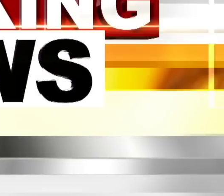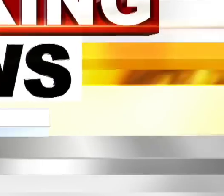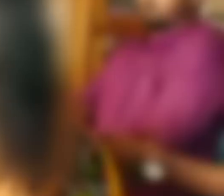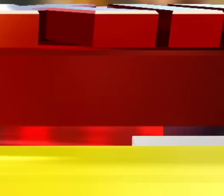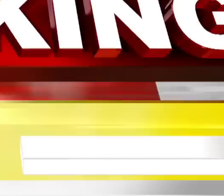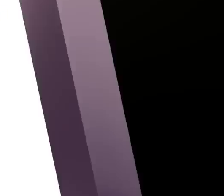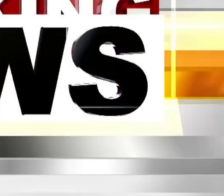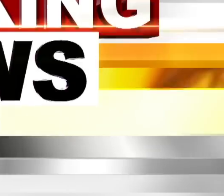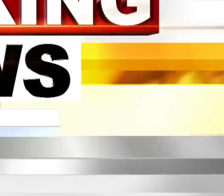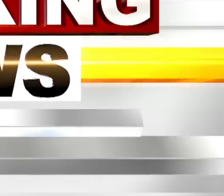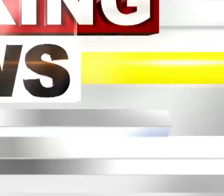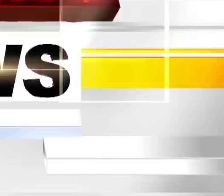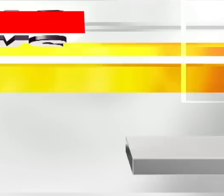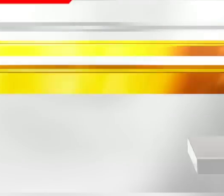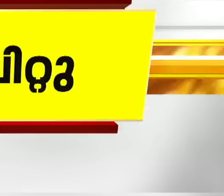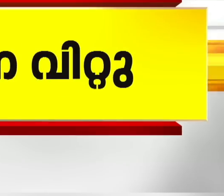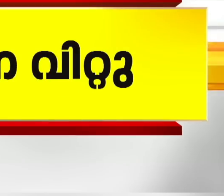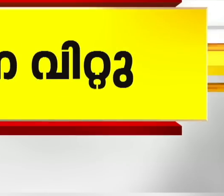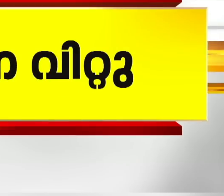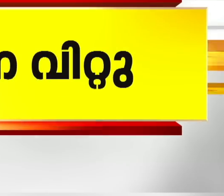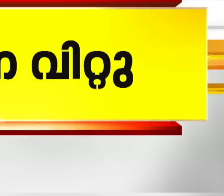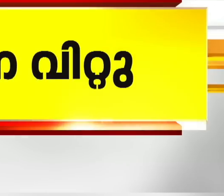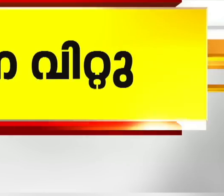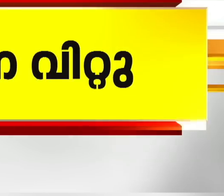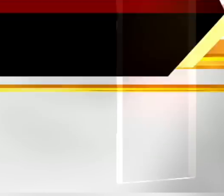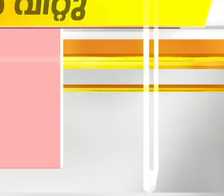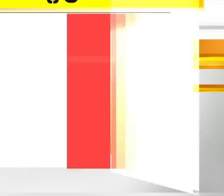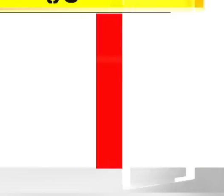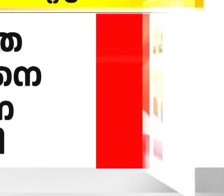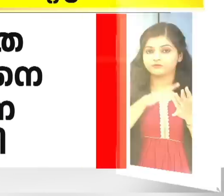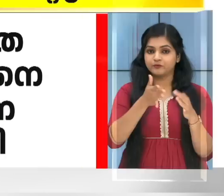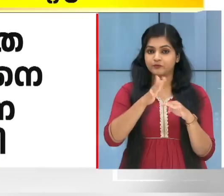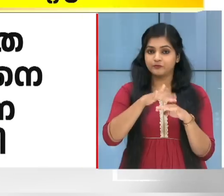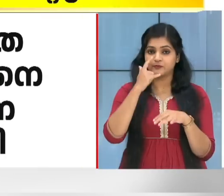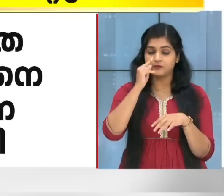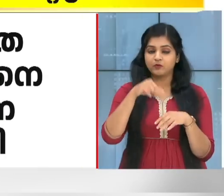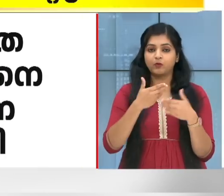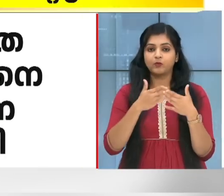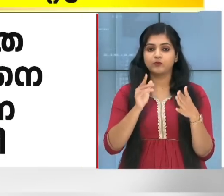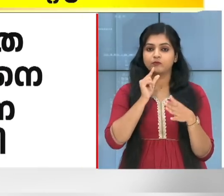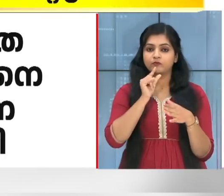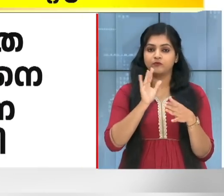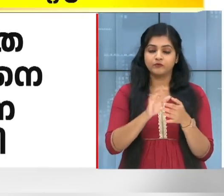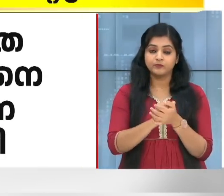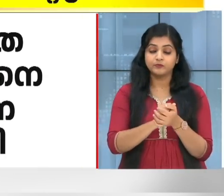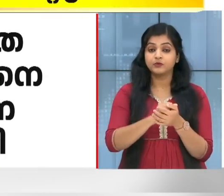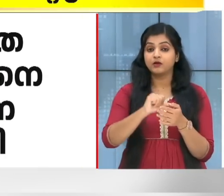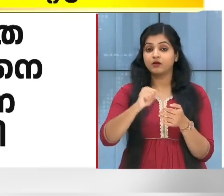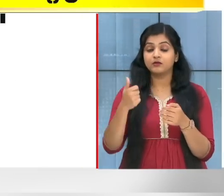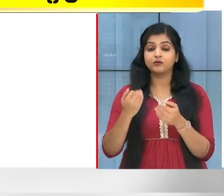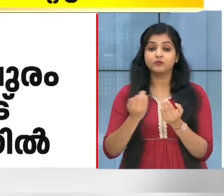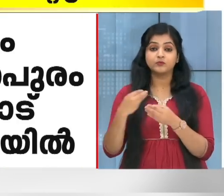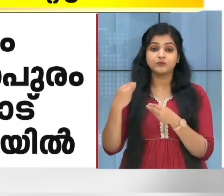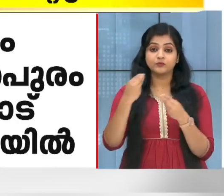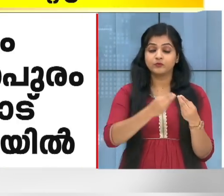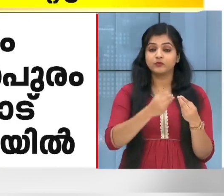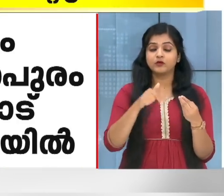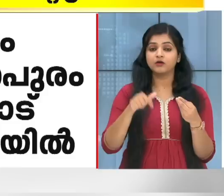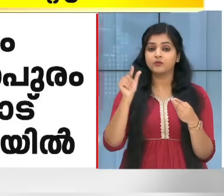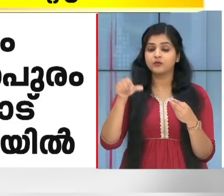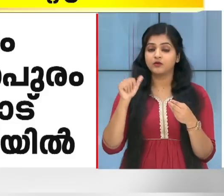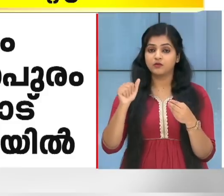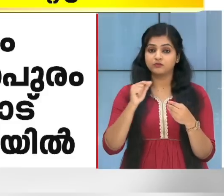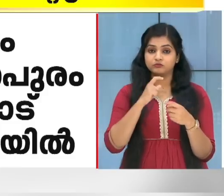വാങ്ങിയതെന്ന് ഈ കുഞ്ഞിനെ ഏറ്റുവാങ്ങിയിട്ടുള്ള കരമന സ്വദേശിനിയായിട്ടുള്ള സ്ത്രീ തന്നെ സംബന്ധിച്ചിട്ടുണ്ട്. ഇനി മറ്റുള്ളവരുടെ വേർഷൻ പോലീസിനെ സംബന്ധിച്ച് അത് രേഖപ്പെടുത്തേണ്ടി വരും. അതടക്കമുള്ള